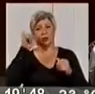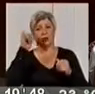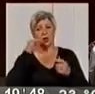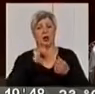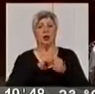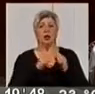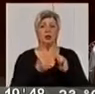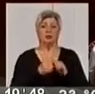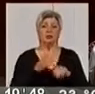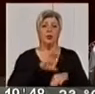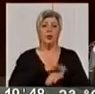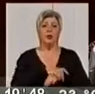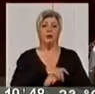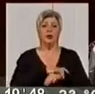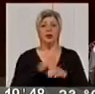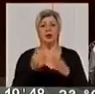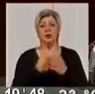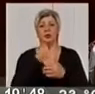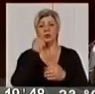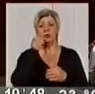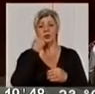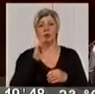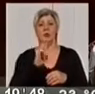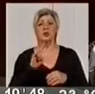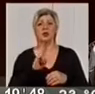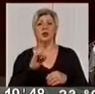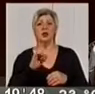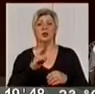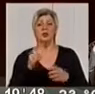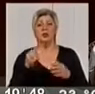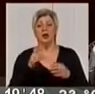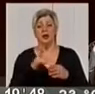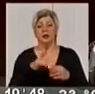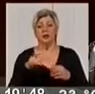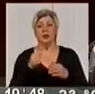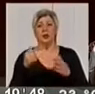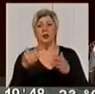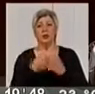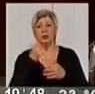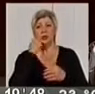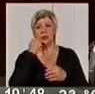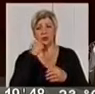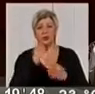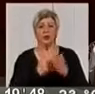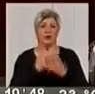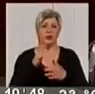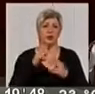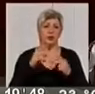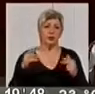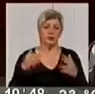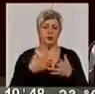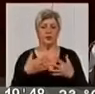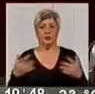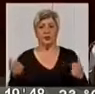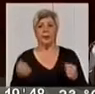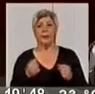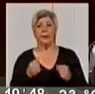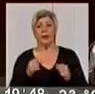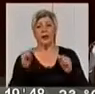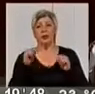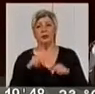Кам'янське, Павлоград, Новомосковськ, Нікополь і в районах Новомосковському, Магдалинівському, Криворізькому, Верхньодніпровському. Ну, от тут як одна